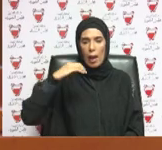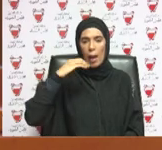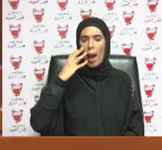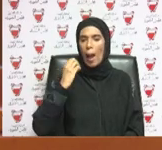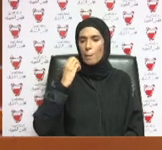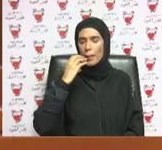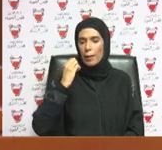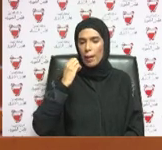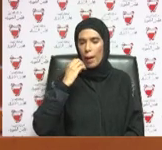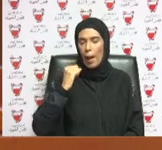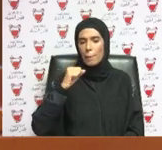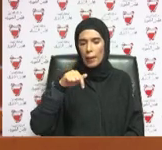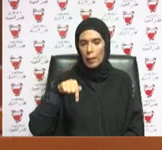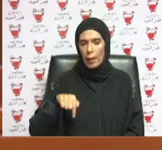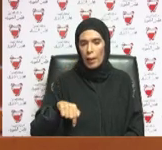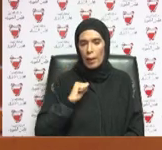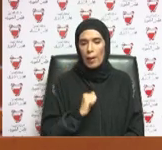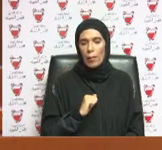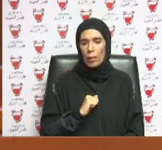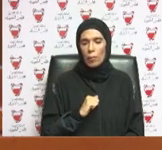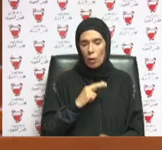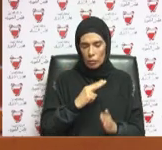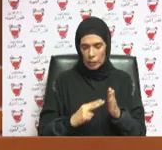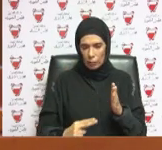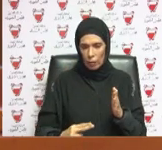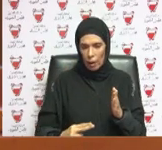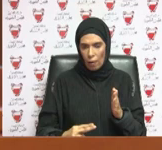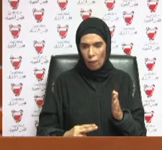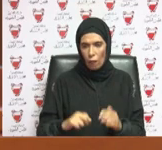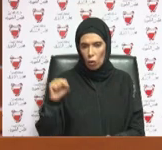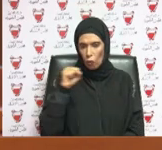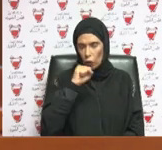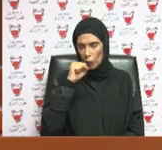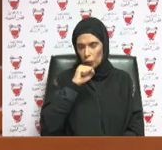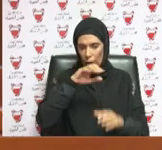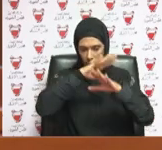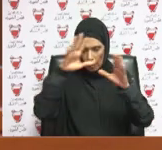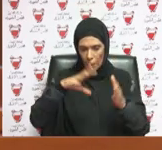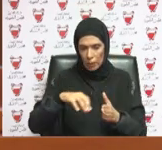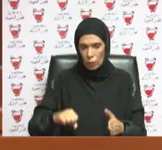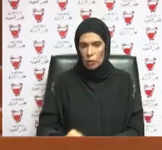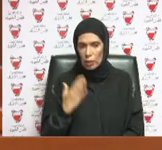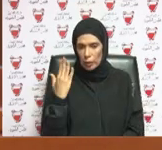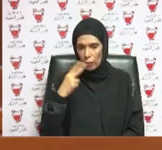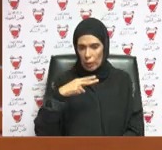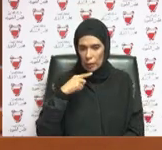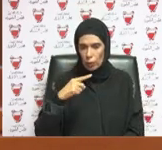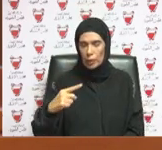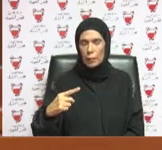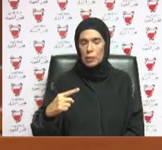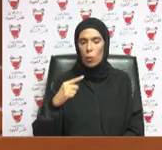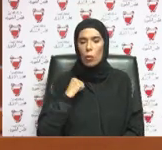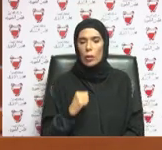عيسى آل خليفة صدر في قصر الرفاع بتاريخ 25 ربيع